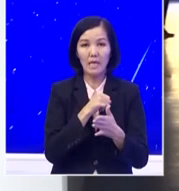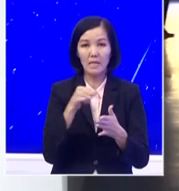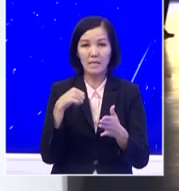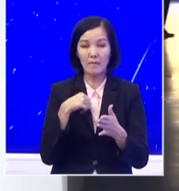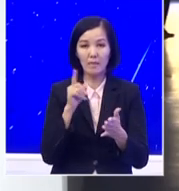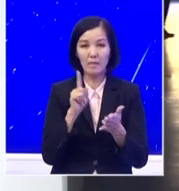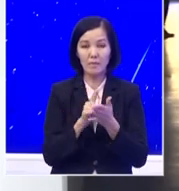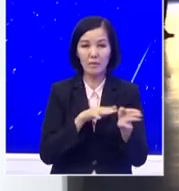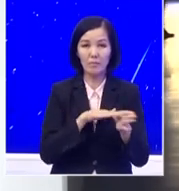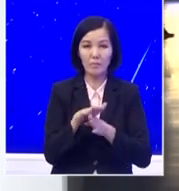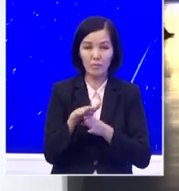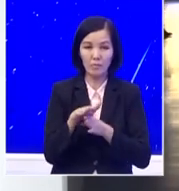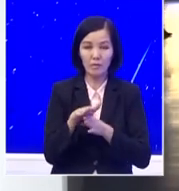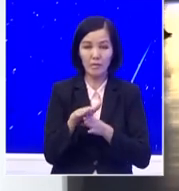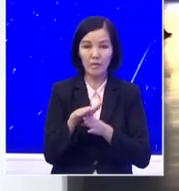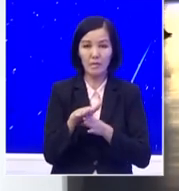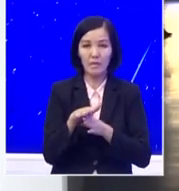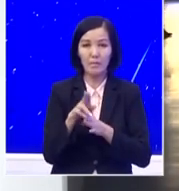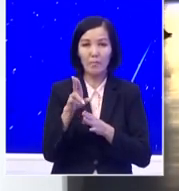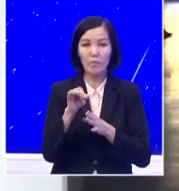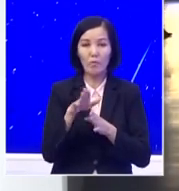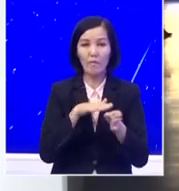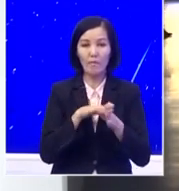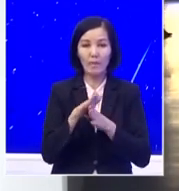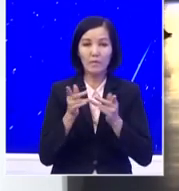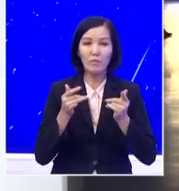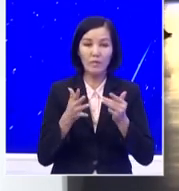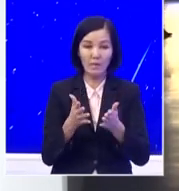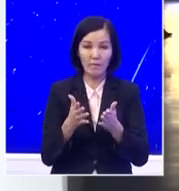службы по выполнению